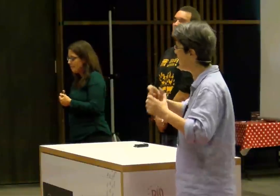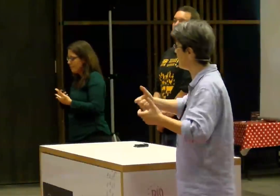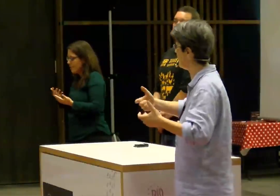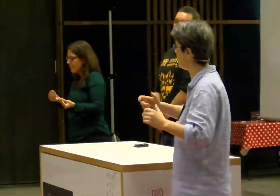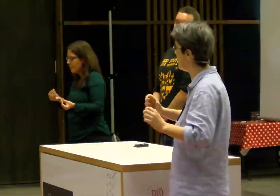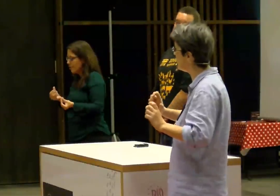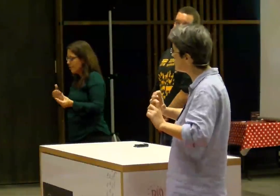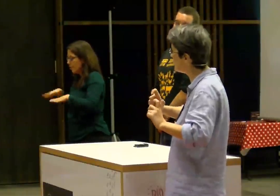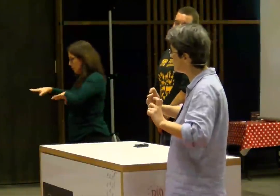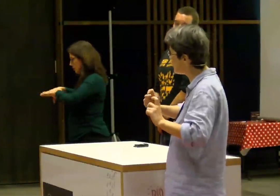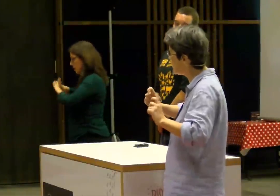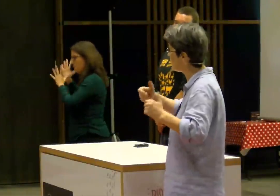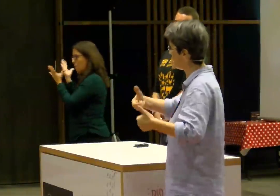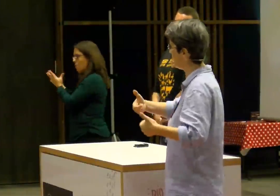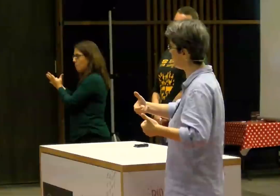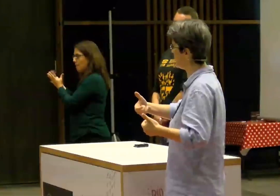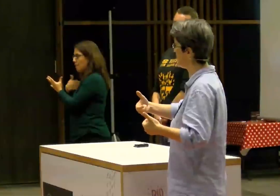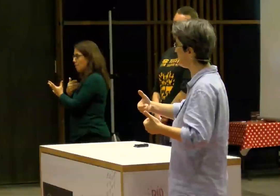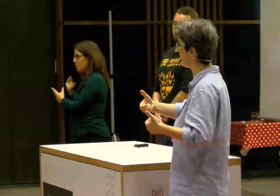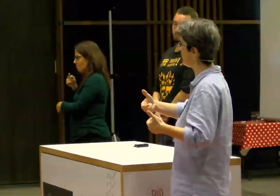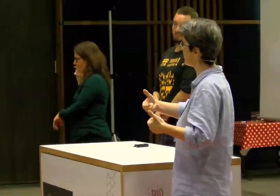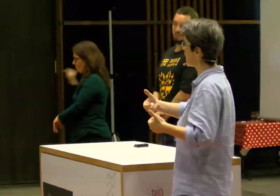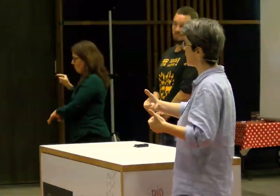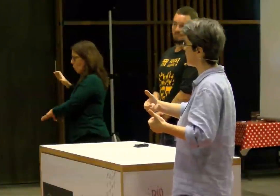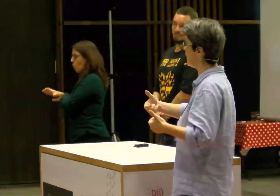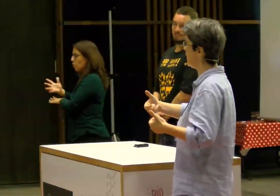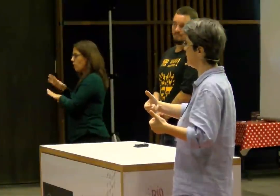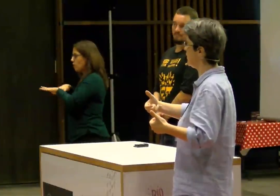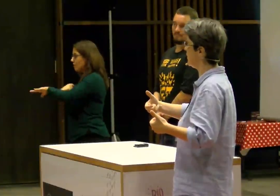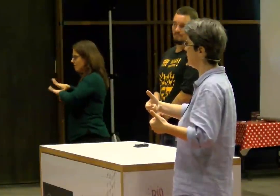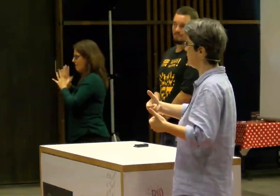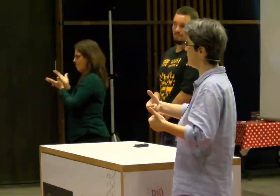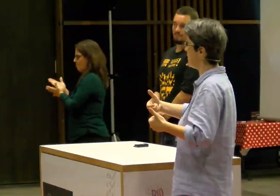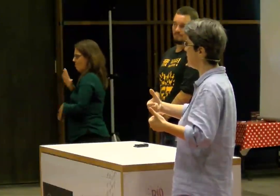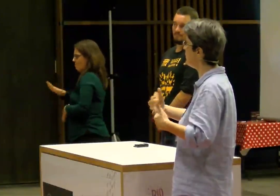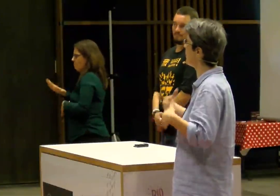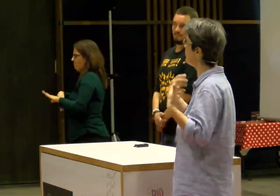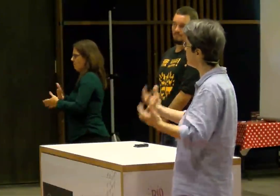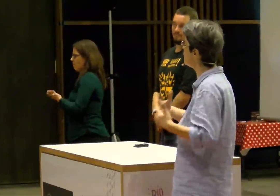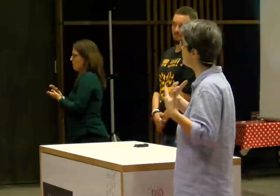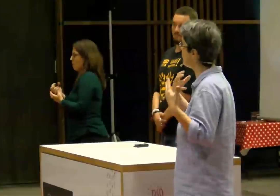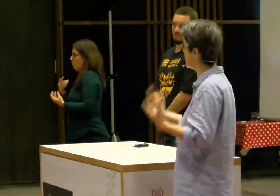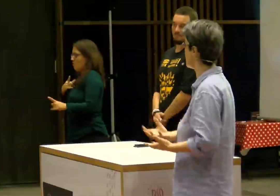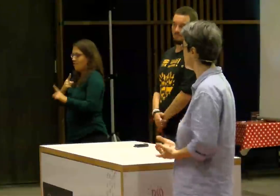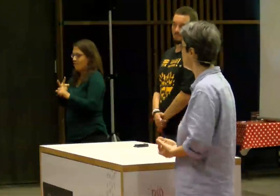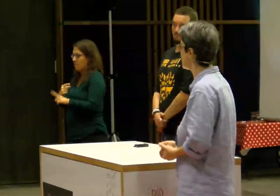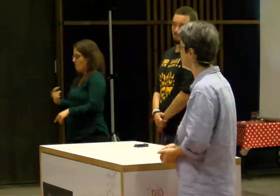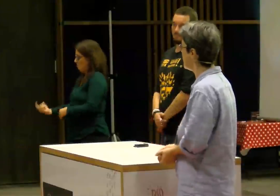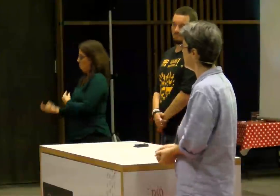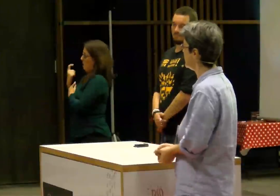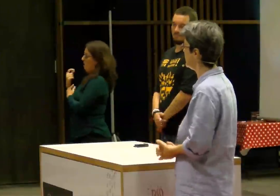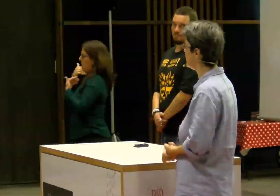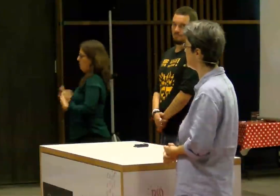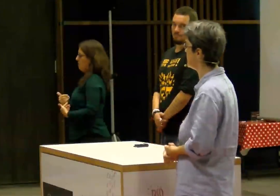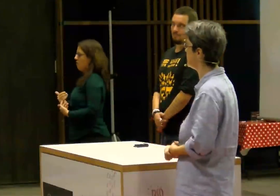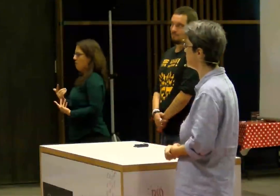le système, finalement. Nous, ce qu'on dénonce, c'est vraiment le système. Et ils le prennent pour autant pour une attaque assez